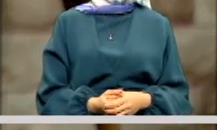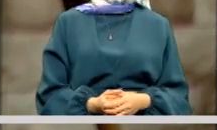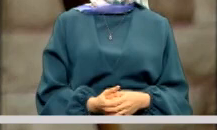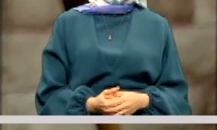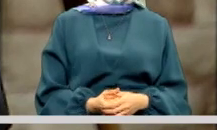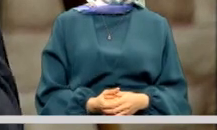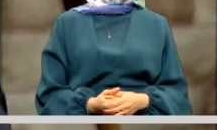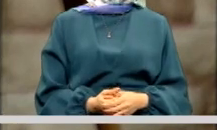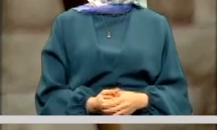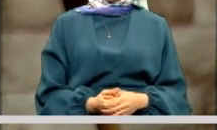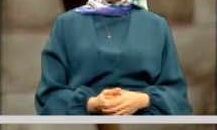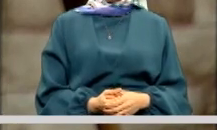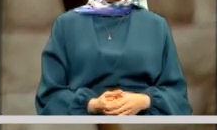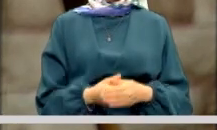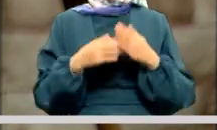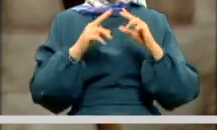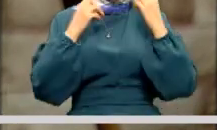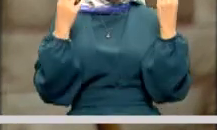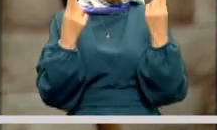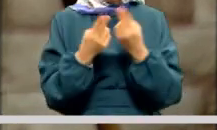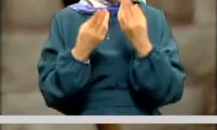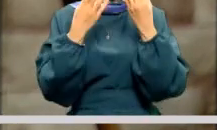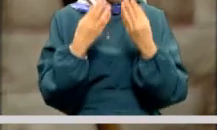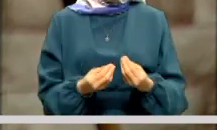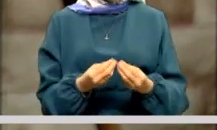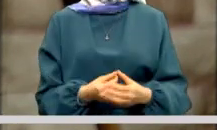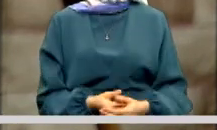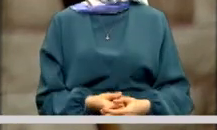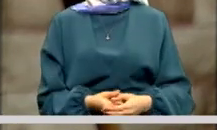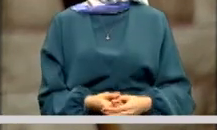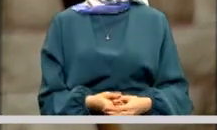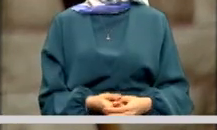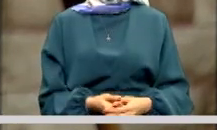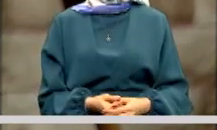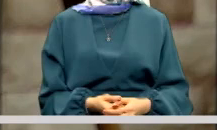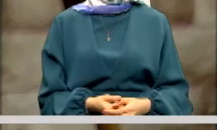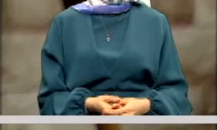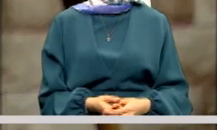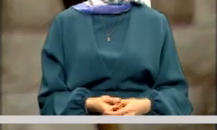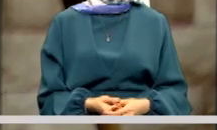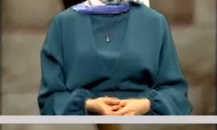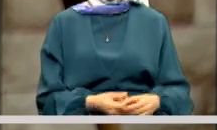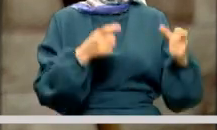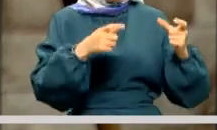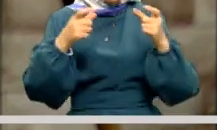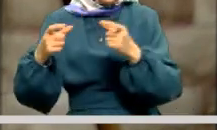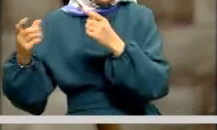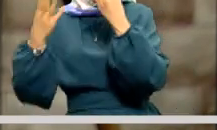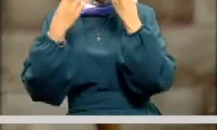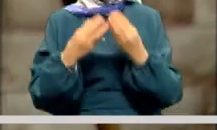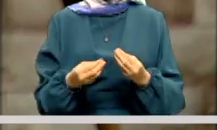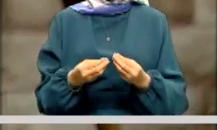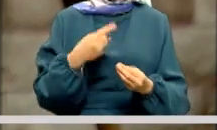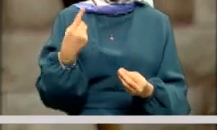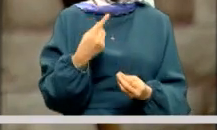ama dünyalık tarafı zaten fiziken belli ortamlarda ortaya koyduğumuz şeylerle